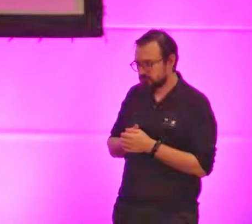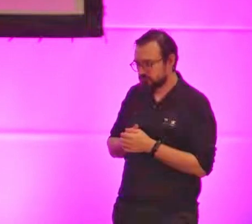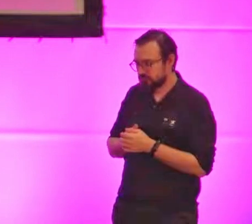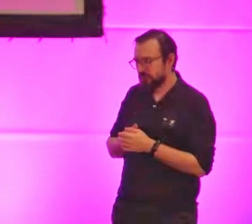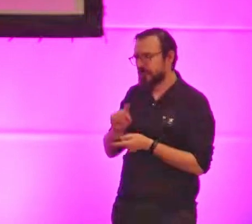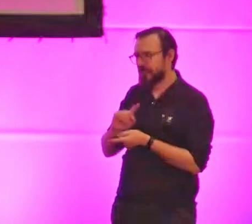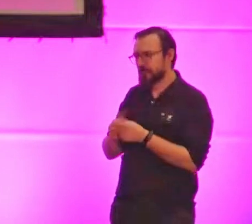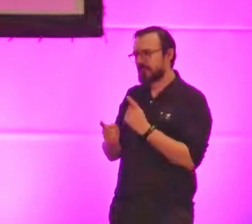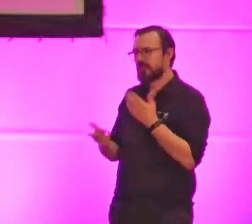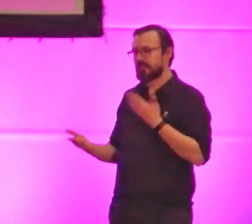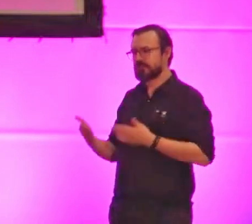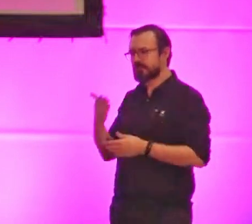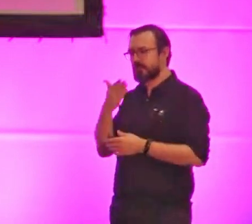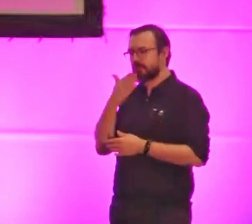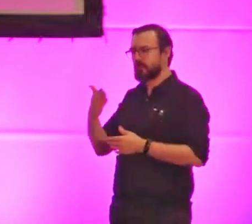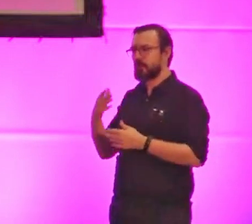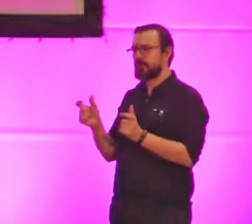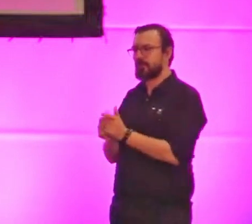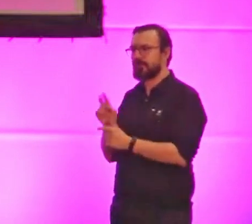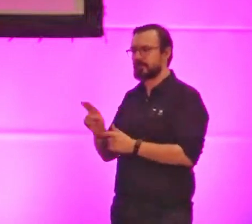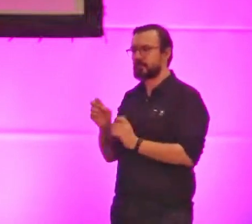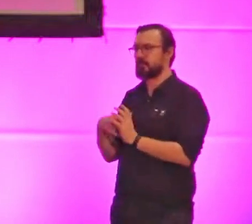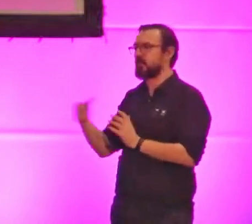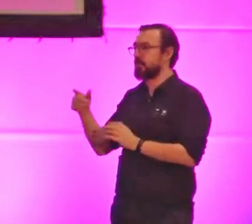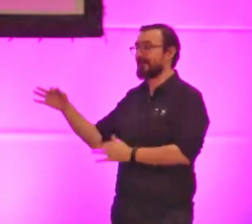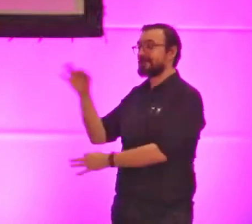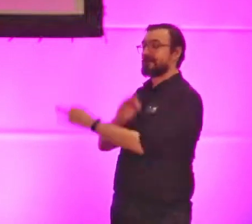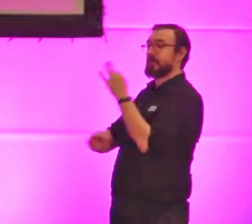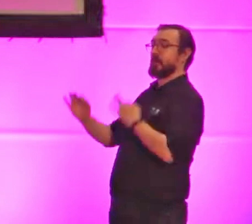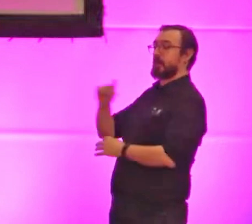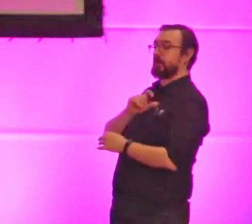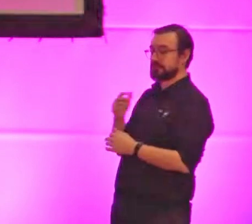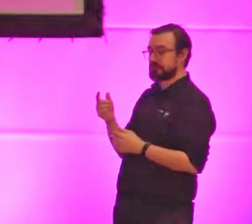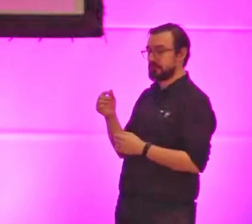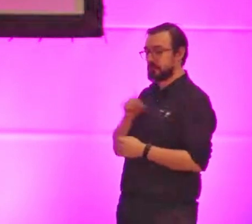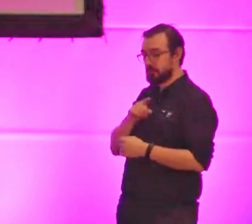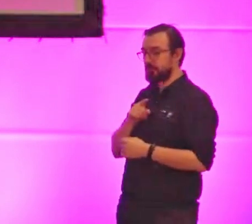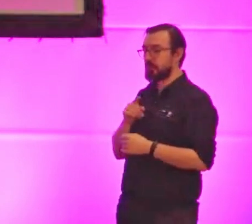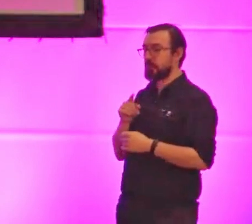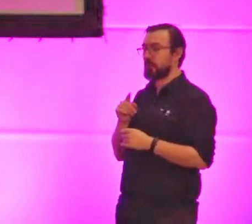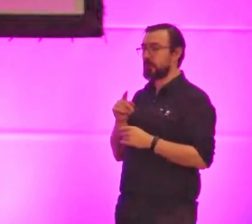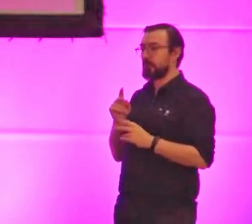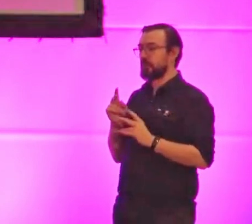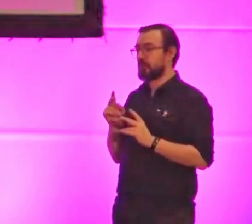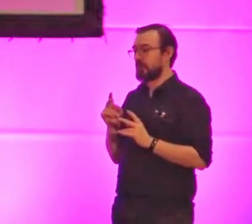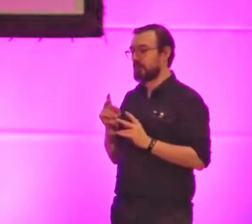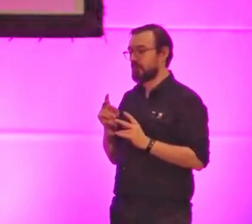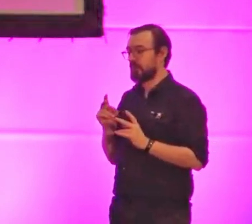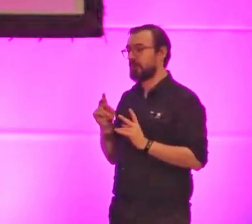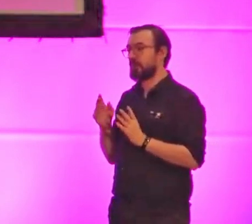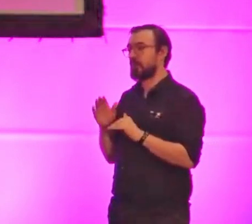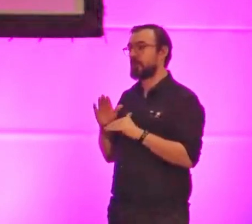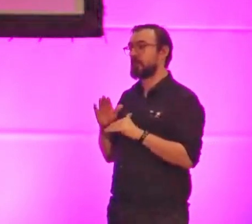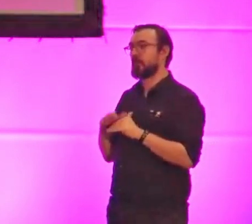det blev ganska givande möten faktiskt. De ställde en massa frågor. Och i det så kunde vi